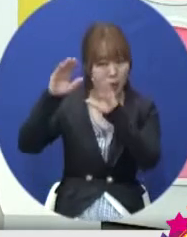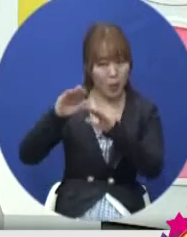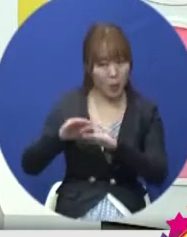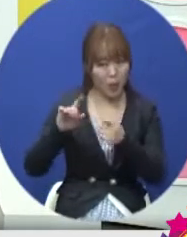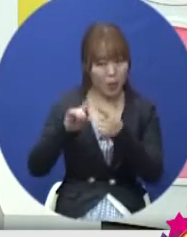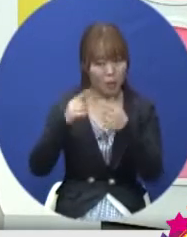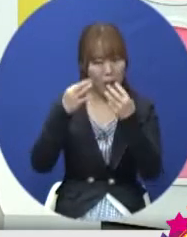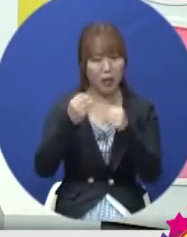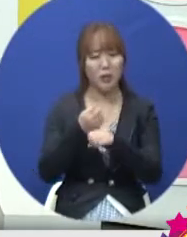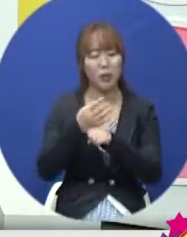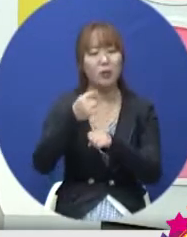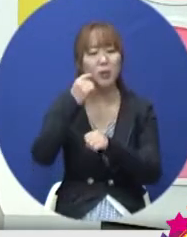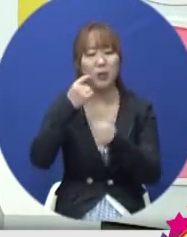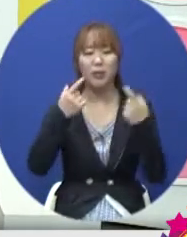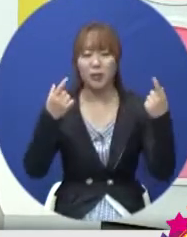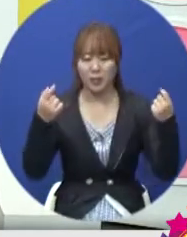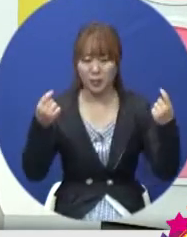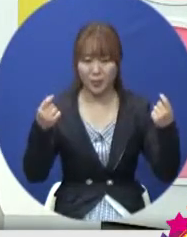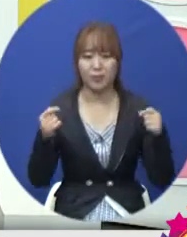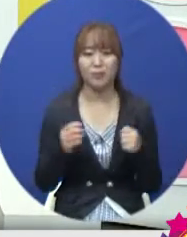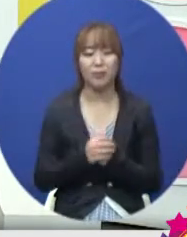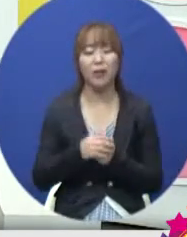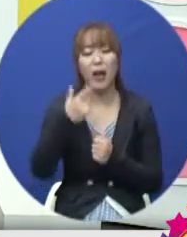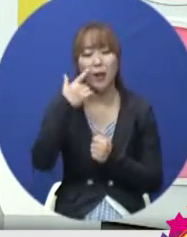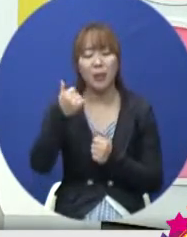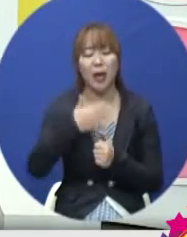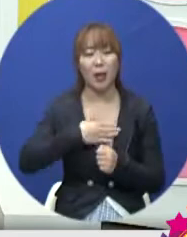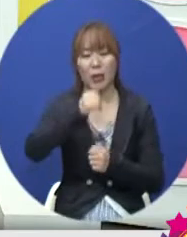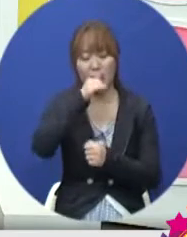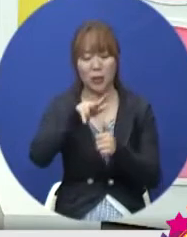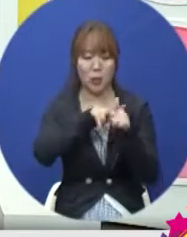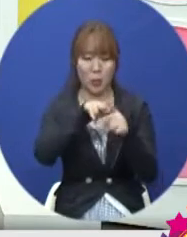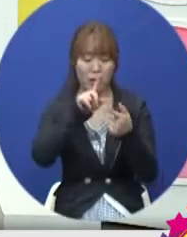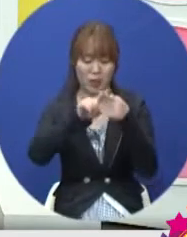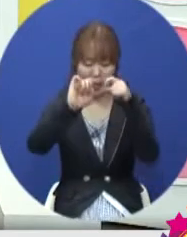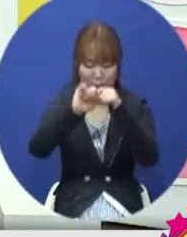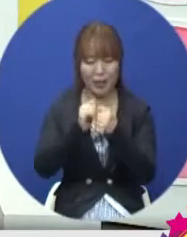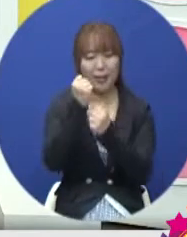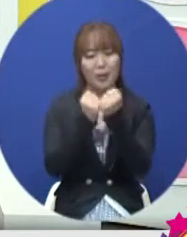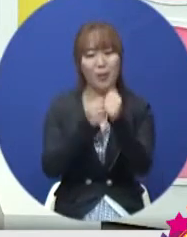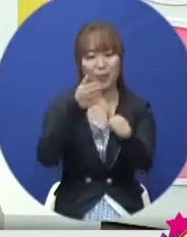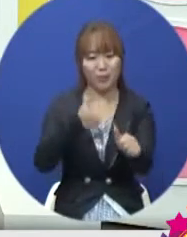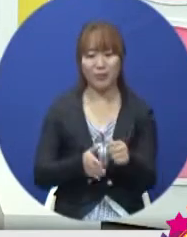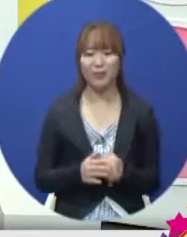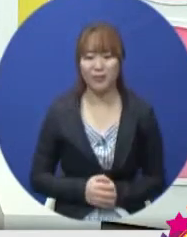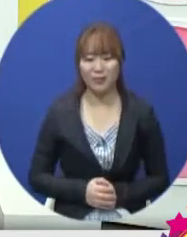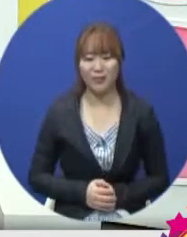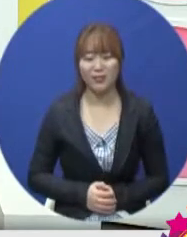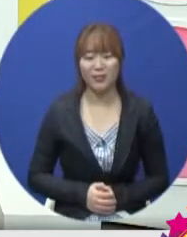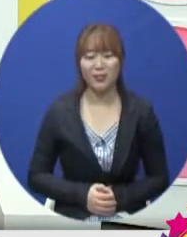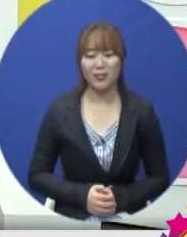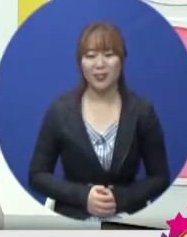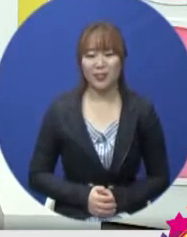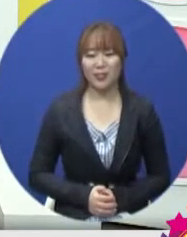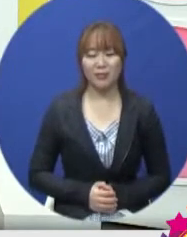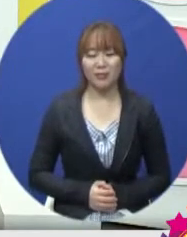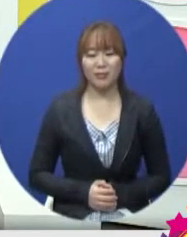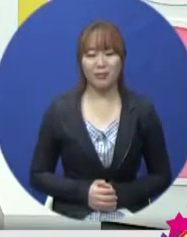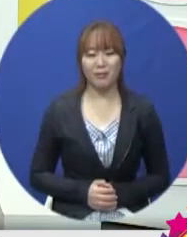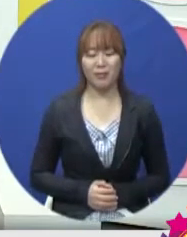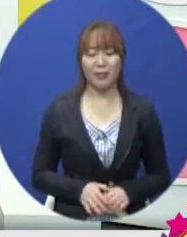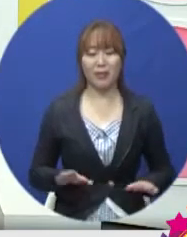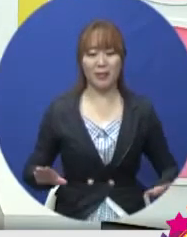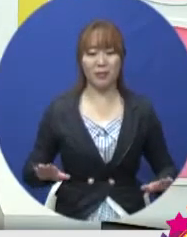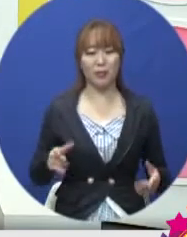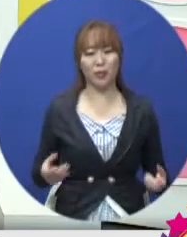많이 전해드리지 못했어요. 예, 예. 우리 아버님 알고 계시면 자세히 좀 말씀 좀 해주세요. 축제에 관해서. 아, 예, 이